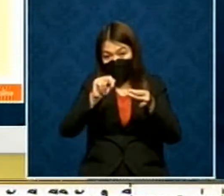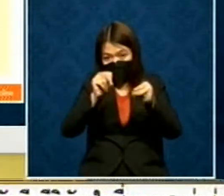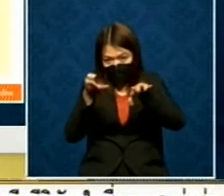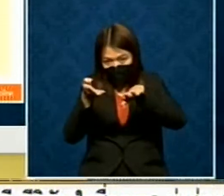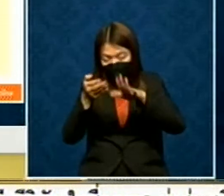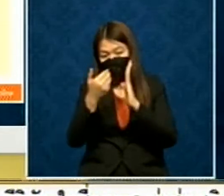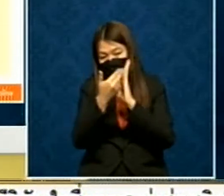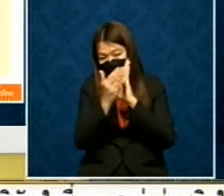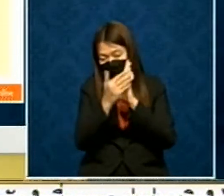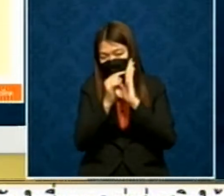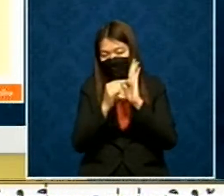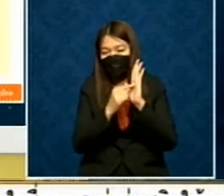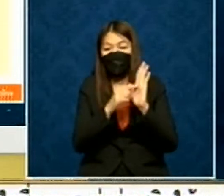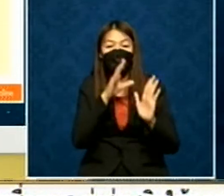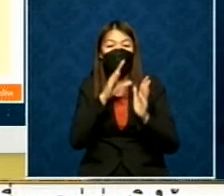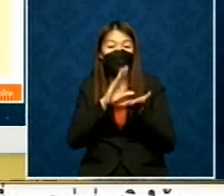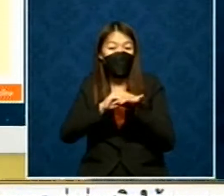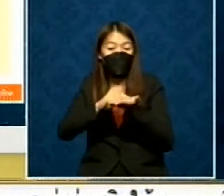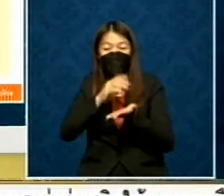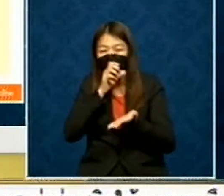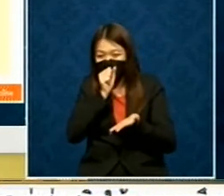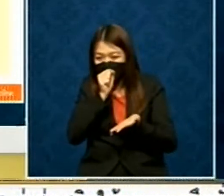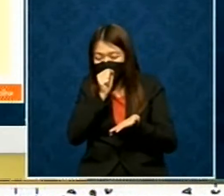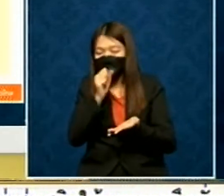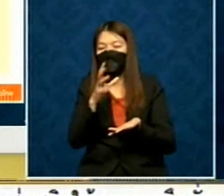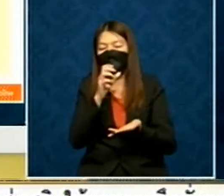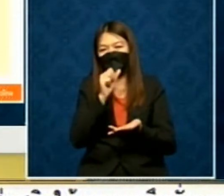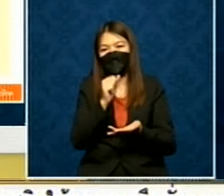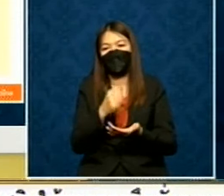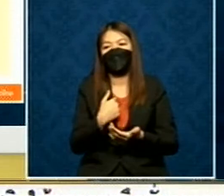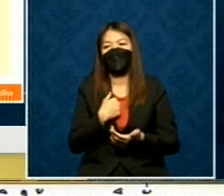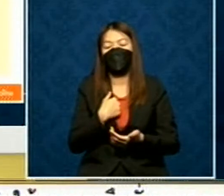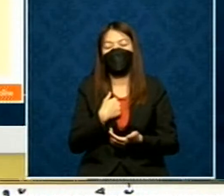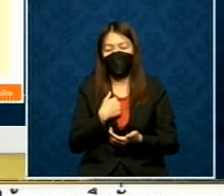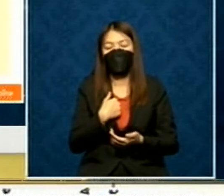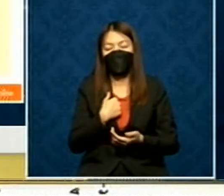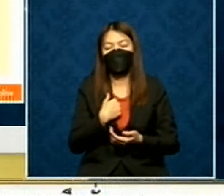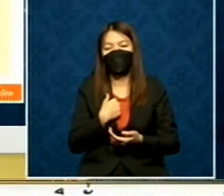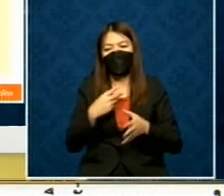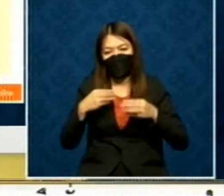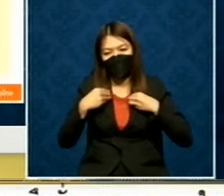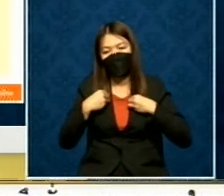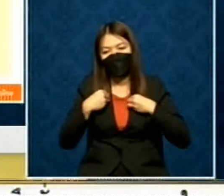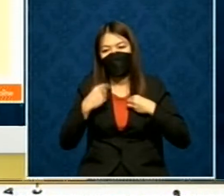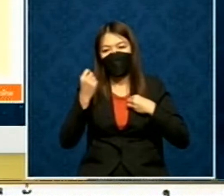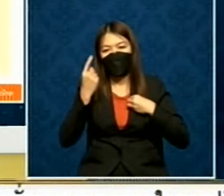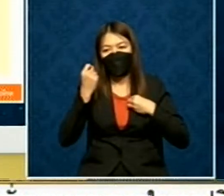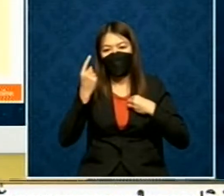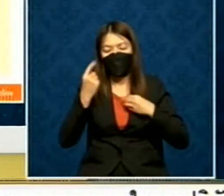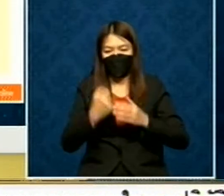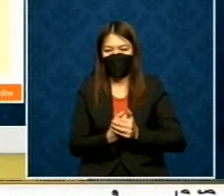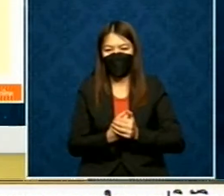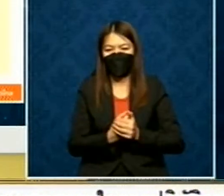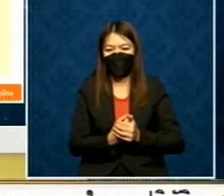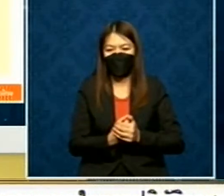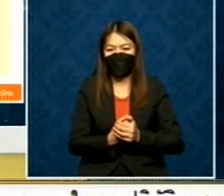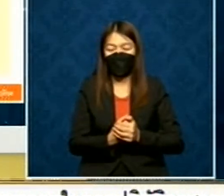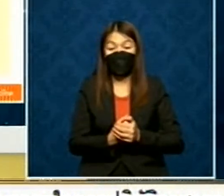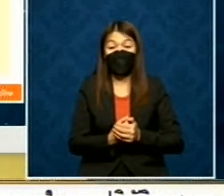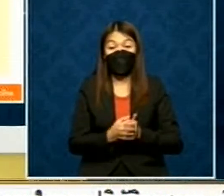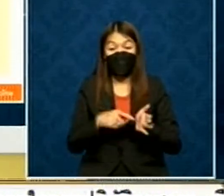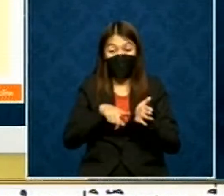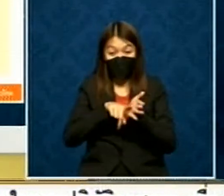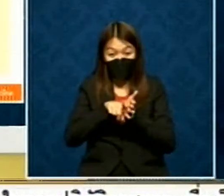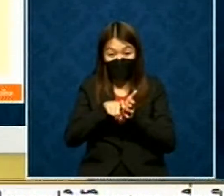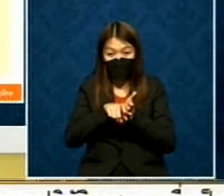อน และมีการปกปิดข้อมูลในเบ้องต้น ผมรับได้ไมได้บอกวาถ้าเราจะต้องเจอโลกระบตและเราตองประกาศทันที